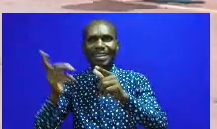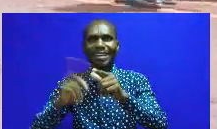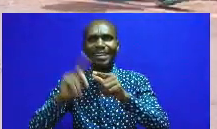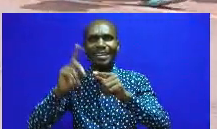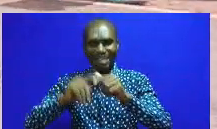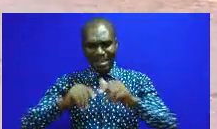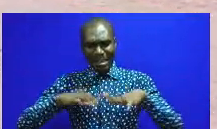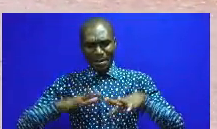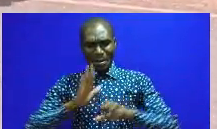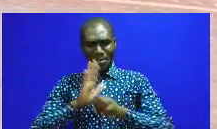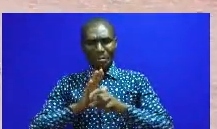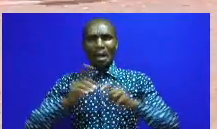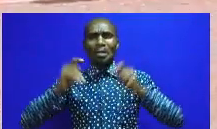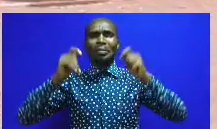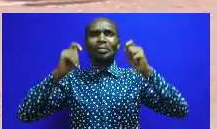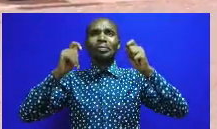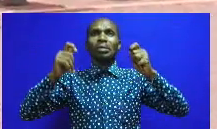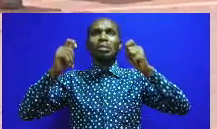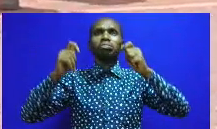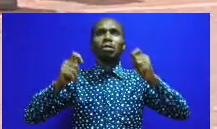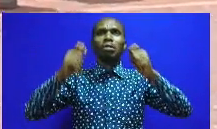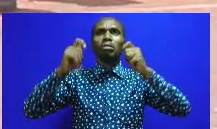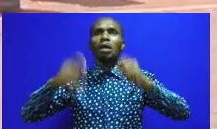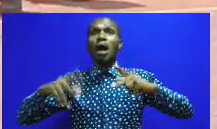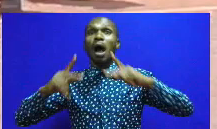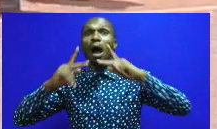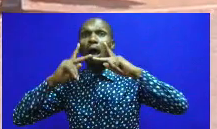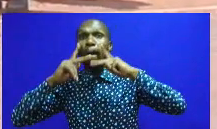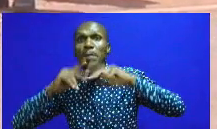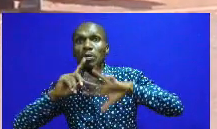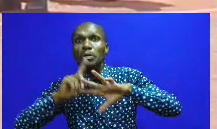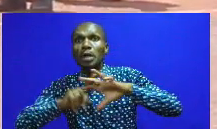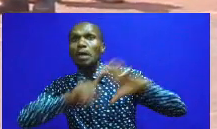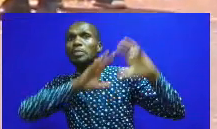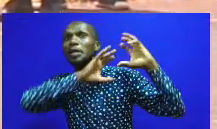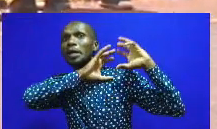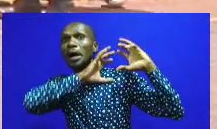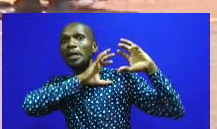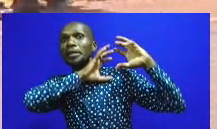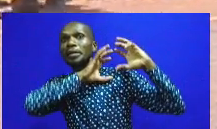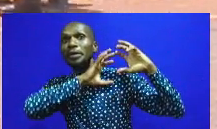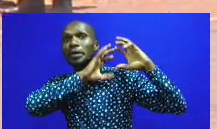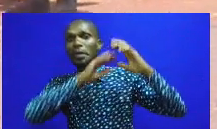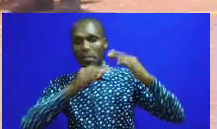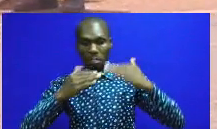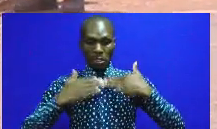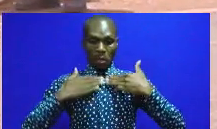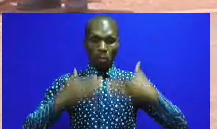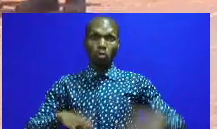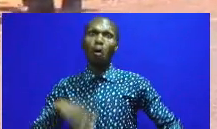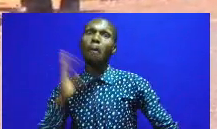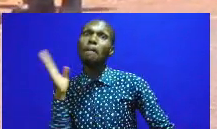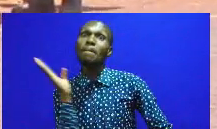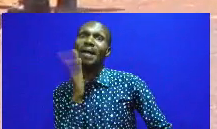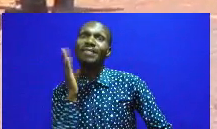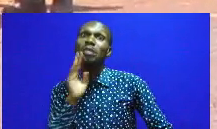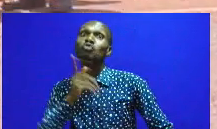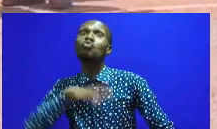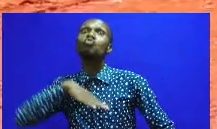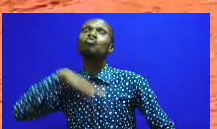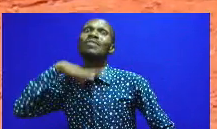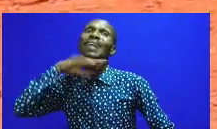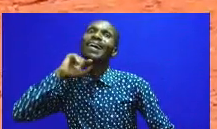kina korobeka na somo lembe kibabwato mo bere bo mo ngina nyagosira Savina obonyo uyo sira wigma bwa yense